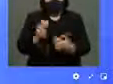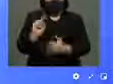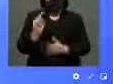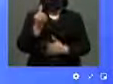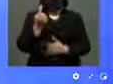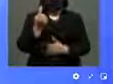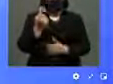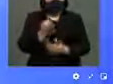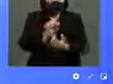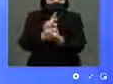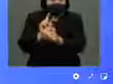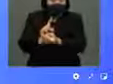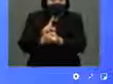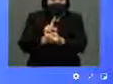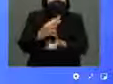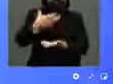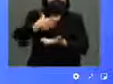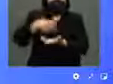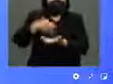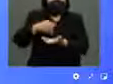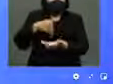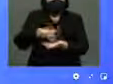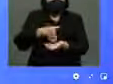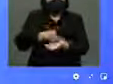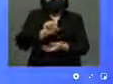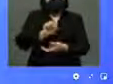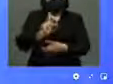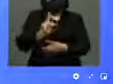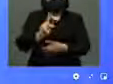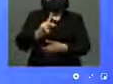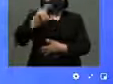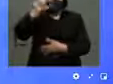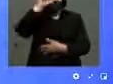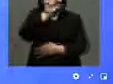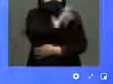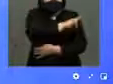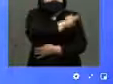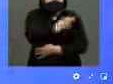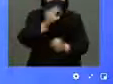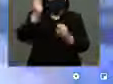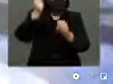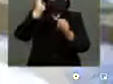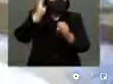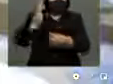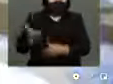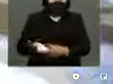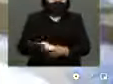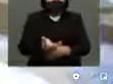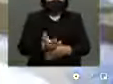เป็นการแถลงข่าวโดยท่านโฆษกสบคครับนายแพทย์ทวีสินวิษณุโยธินเดชัยครับ